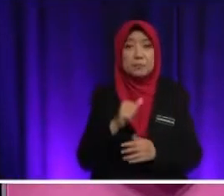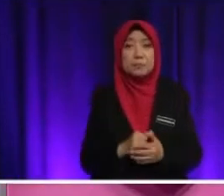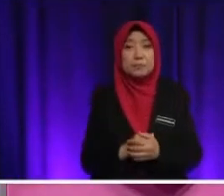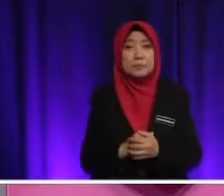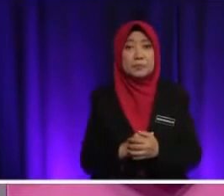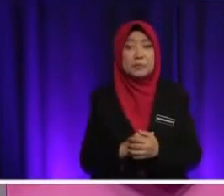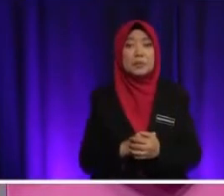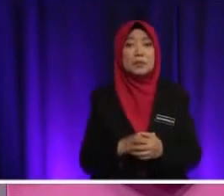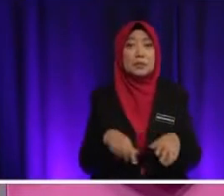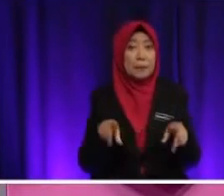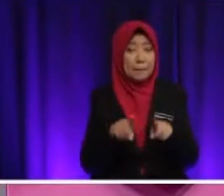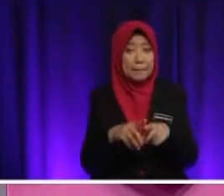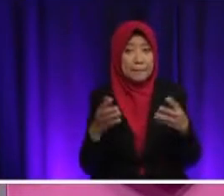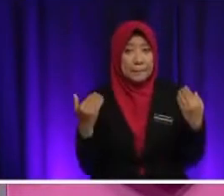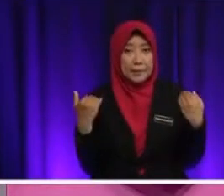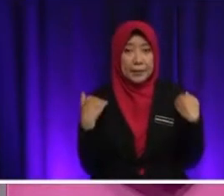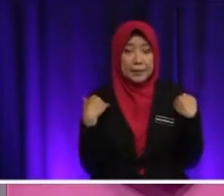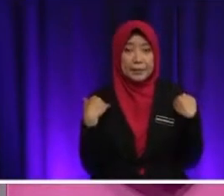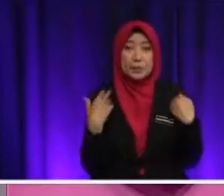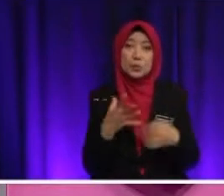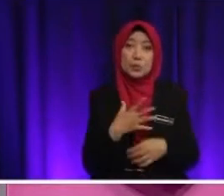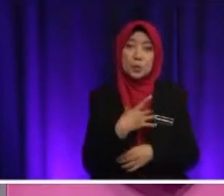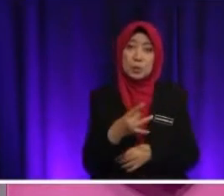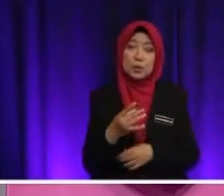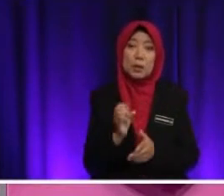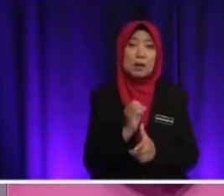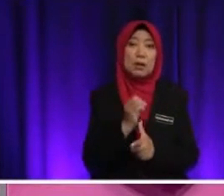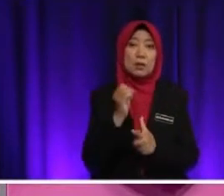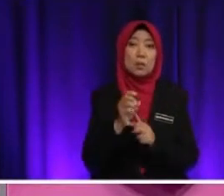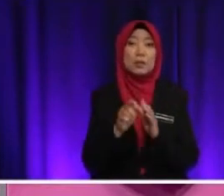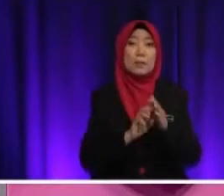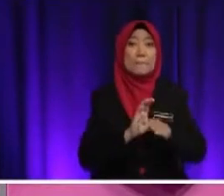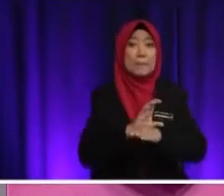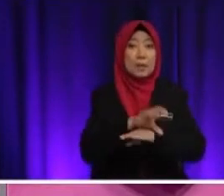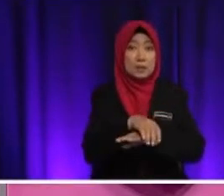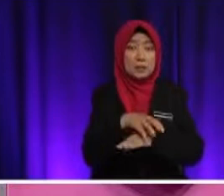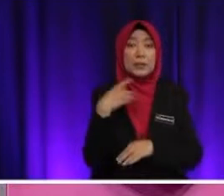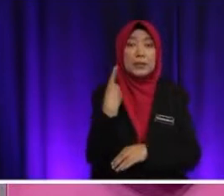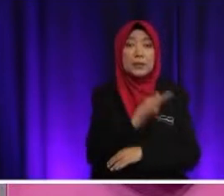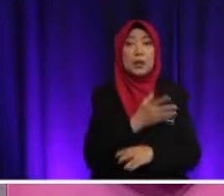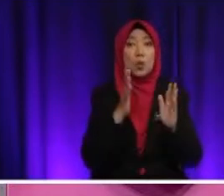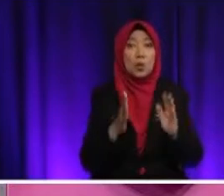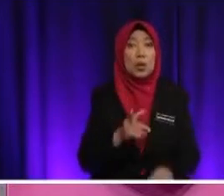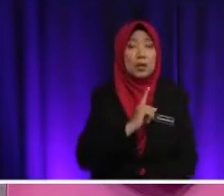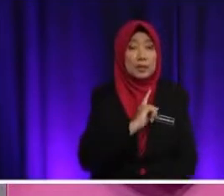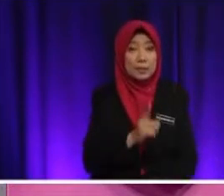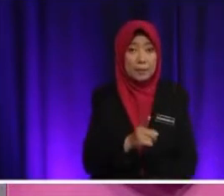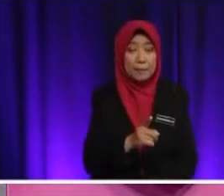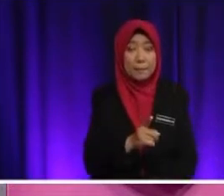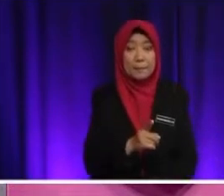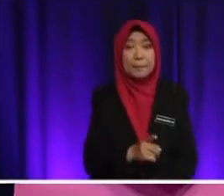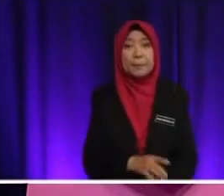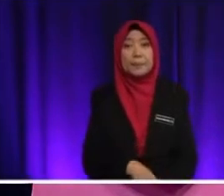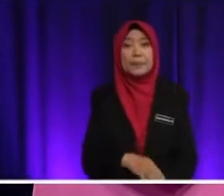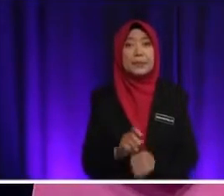Taala. Sama ada sukarela ataupun terpaksa. Yeah. Kita sebagai seorang Islam, ya, sama